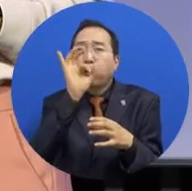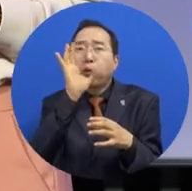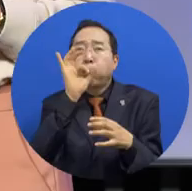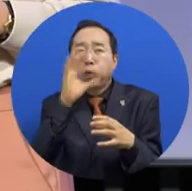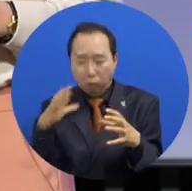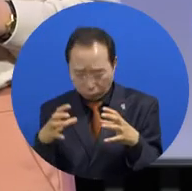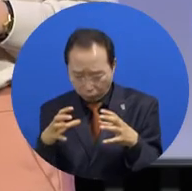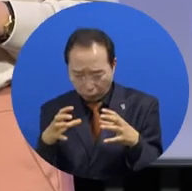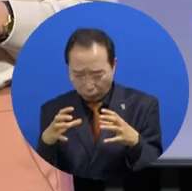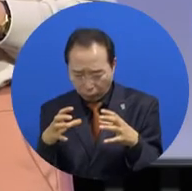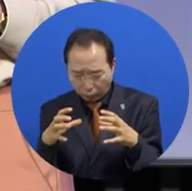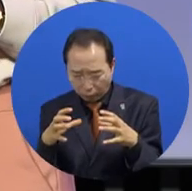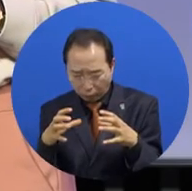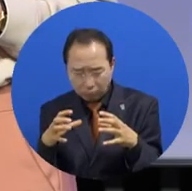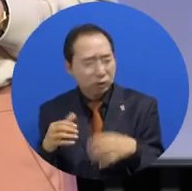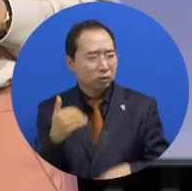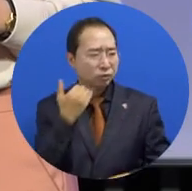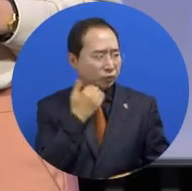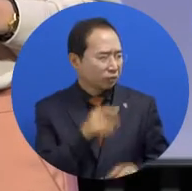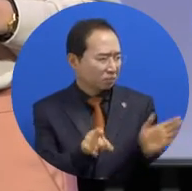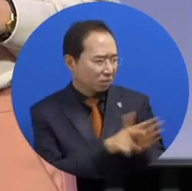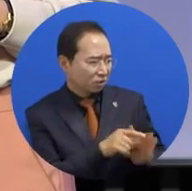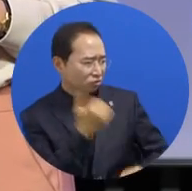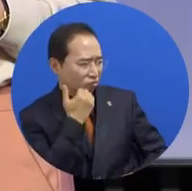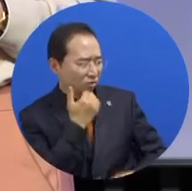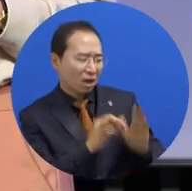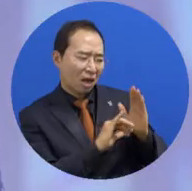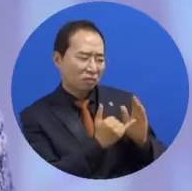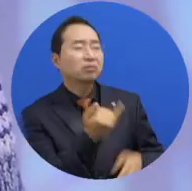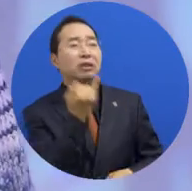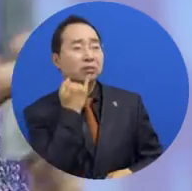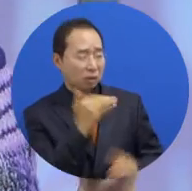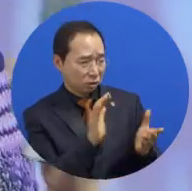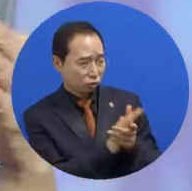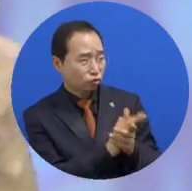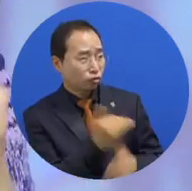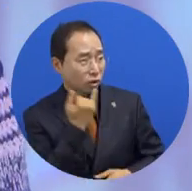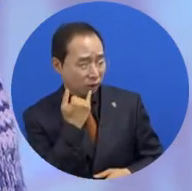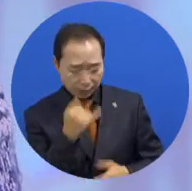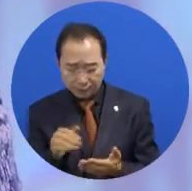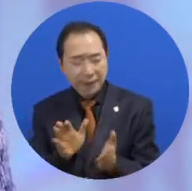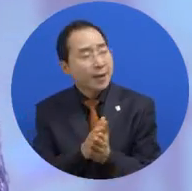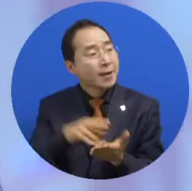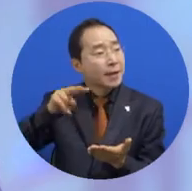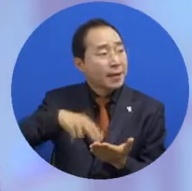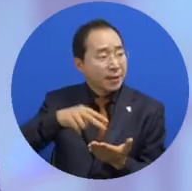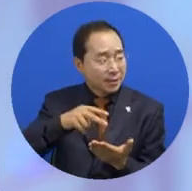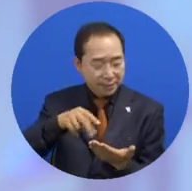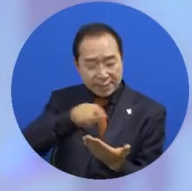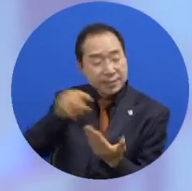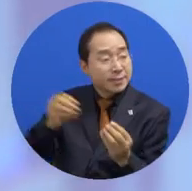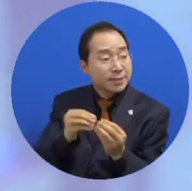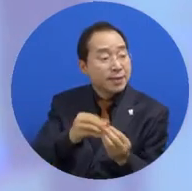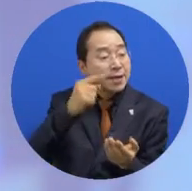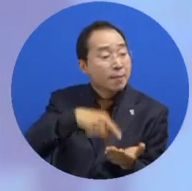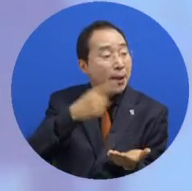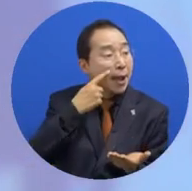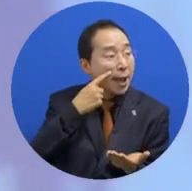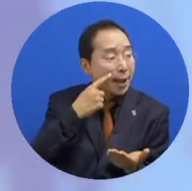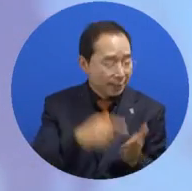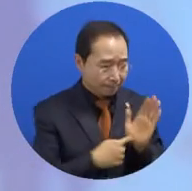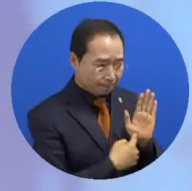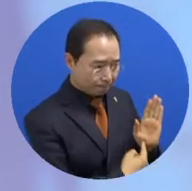똑같거든요. 그래서 일단 뭐 가까운 내가 믿을 만한 누구 뭐 가족이든 친구든 이렇게 들려줘서